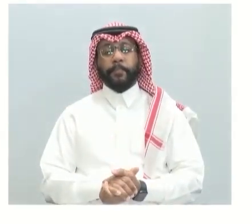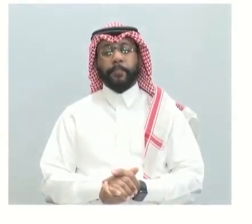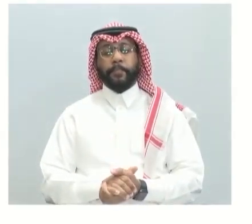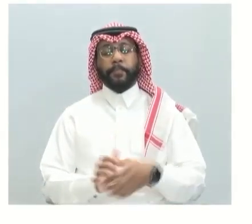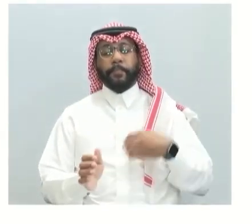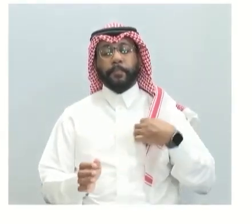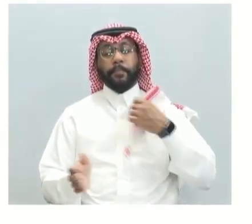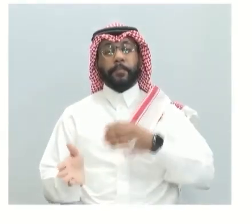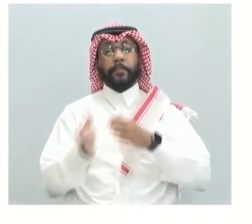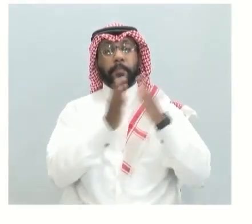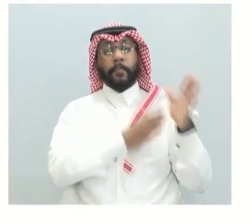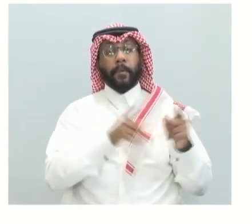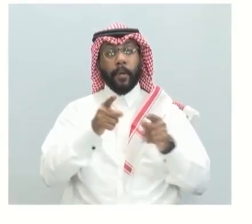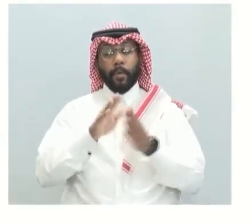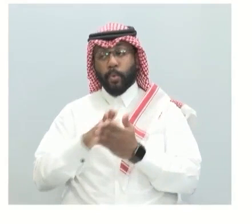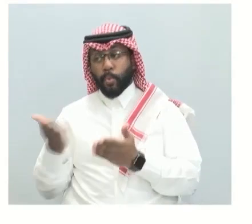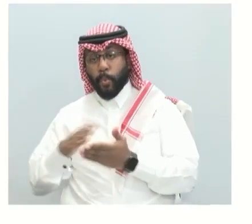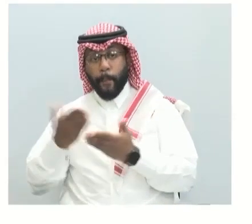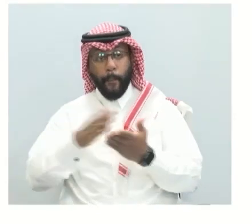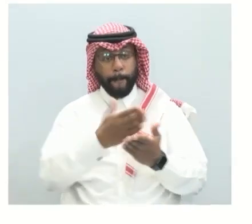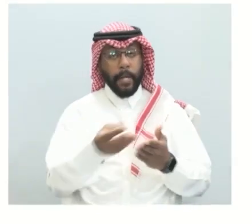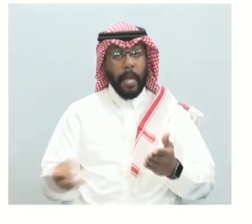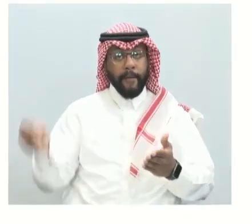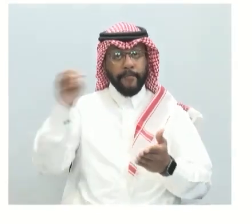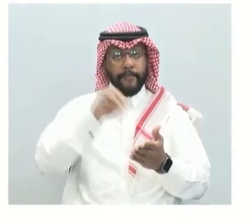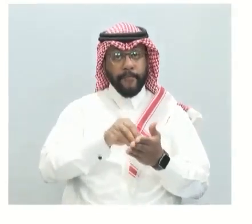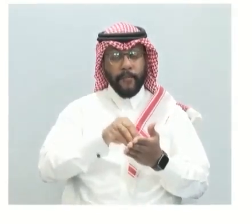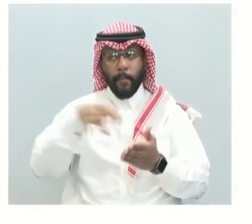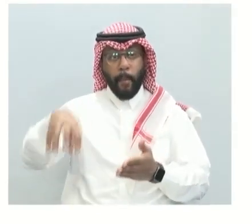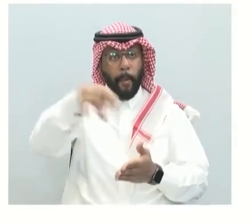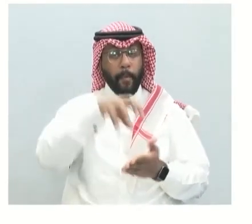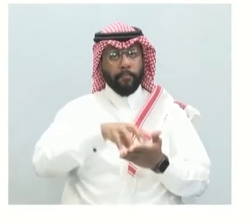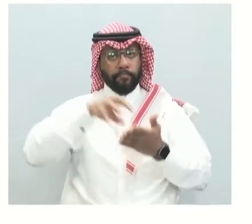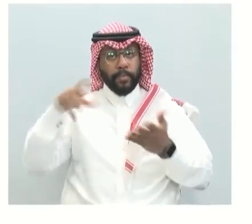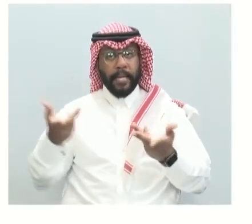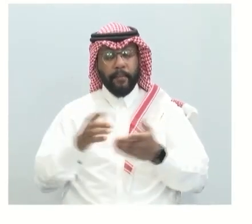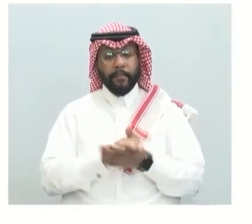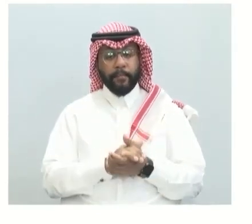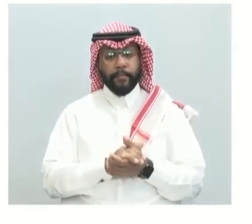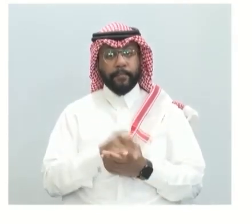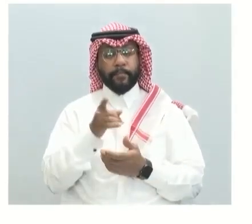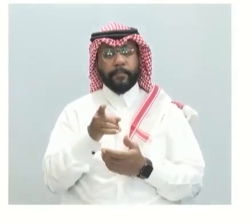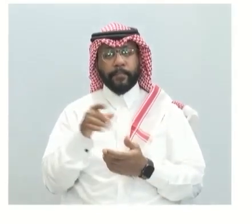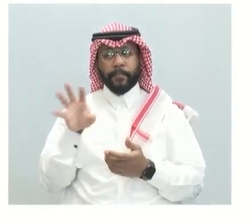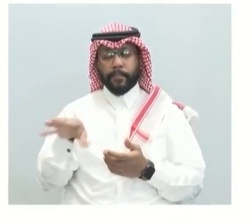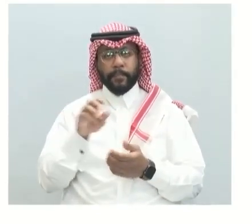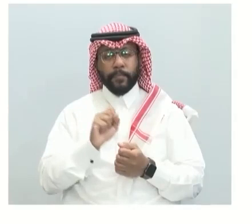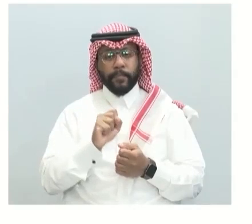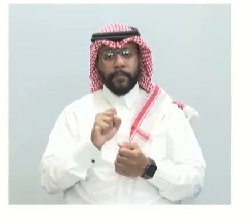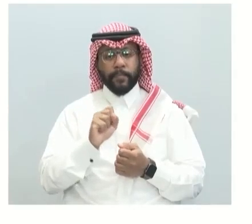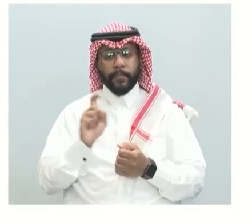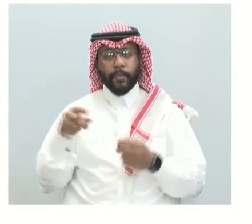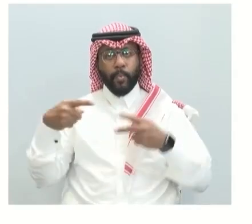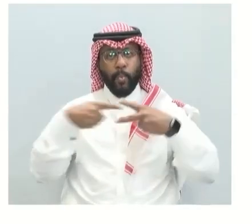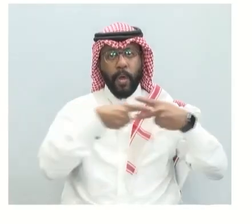طيب سؤال كيف انتقل بين صفحات الموقع احسنتم توجد هناك في الموقع لدينا اسهم